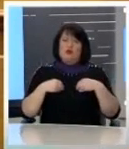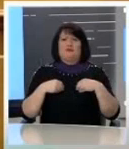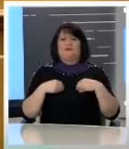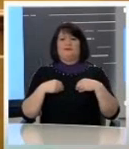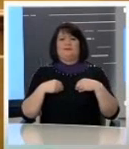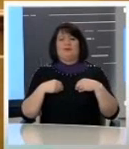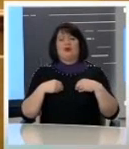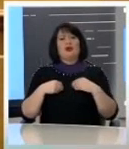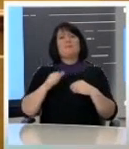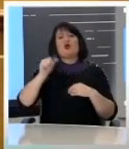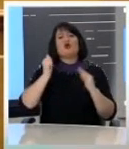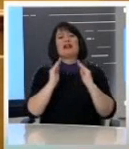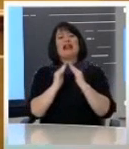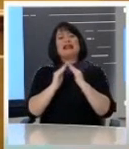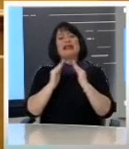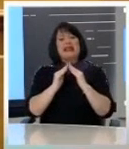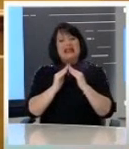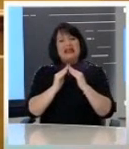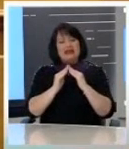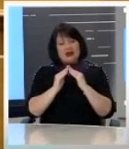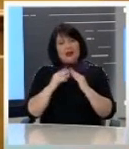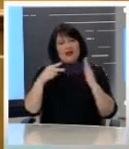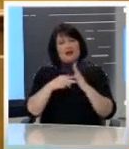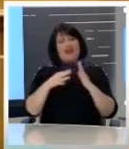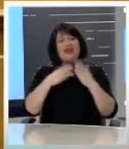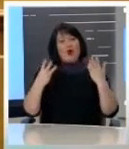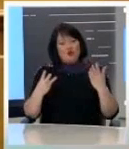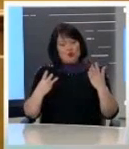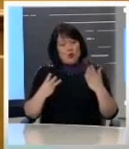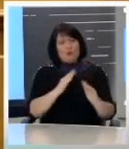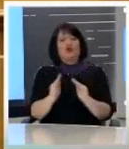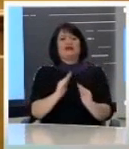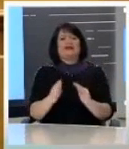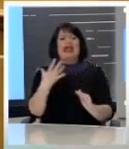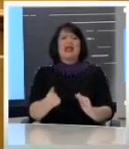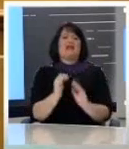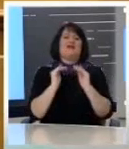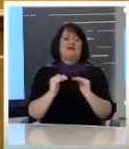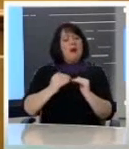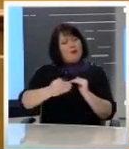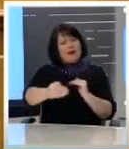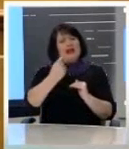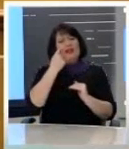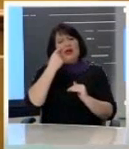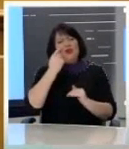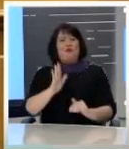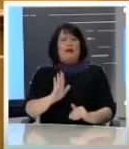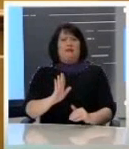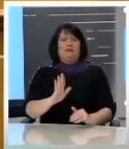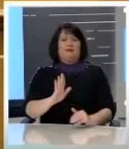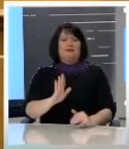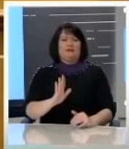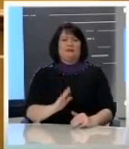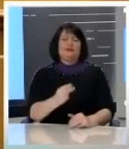είναι πλήρως προστατευμένη μέχρι το 31/12/18 και από εκεί και πέρα μας εγκαλείται, νομίζω, ο